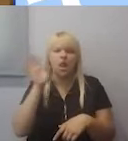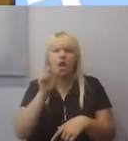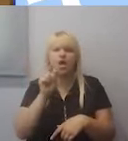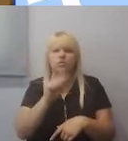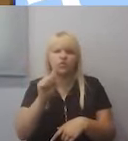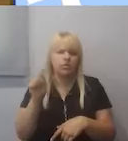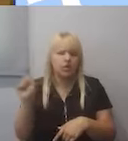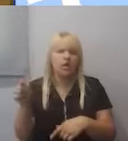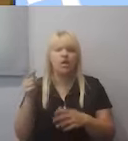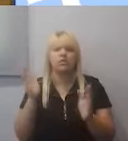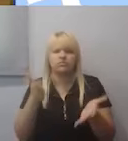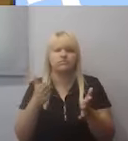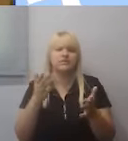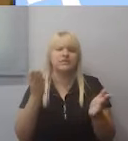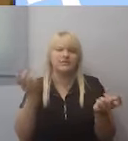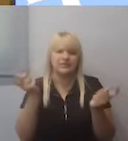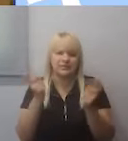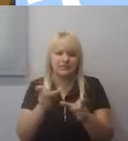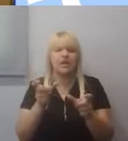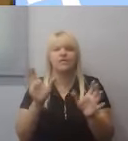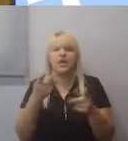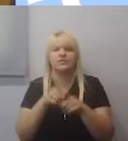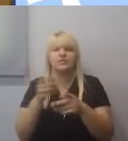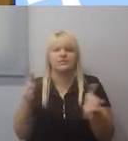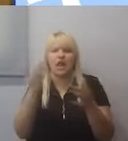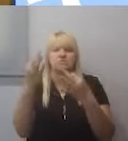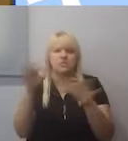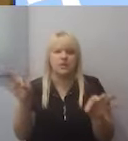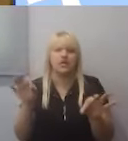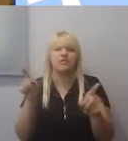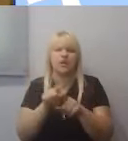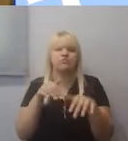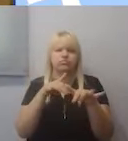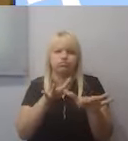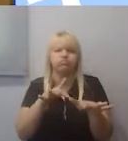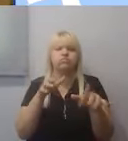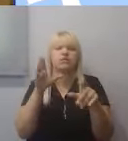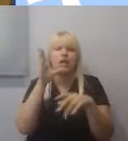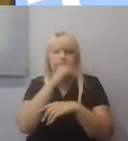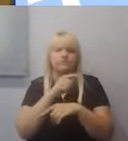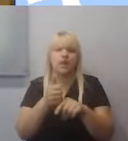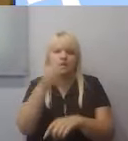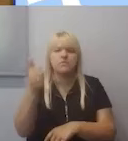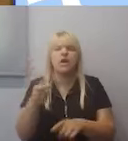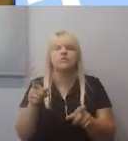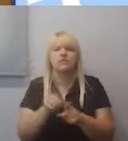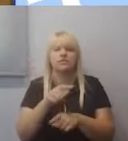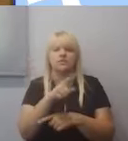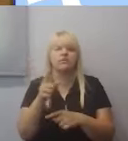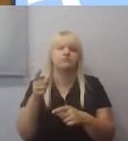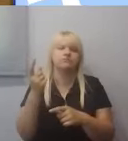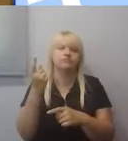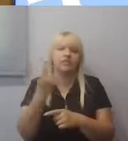ciet ja vai tas ceļš ir atbrīvojies tur tagad plūsma ir labāka ja tā kā nu tā viennozīmīgi nevar atbildēt